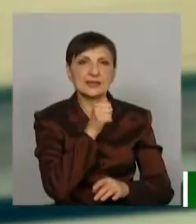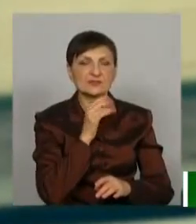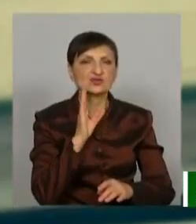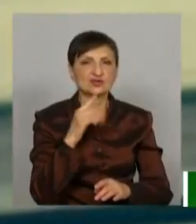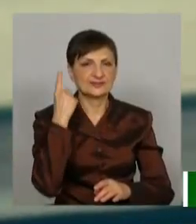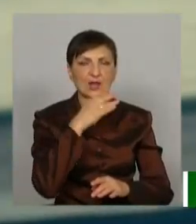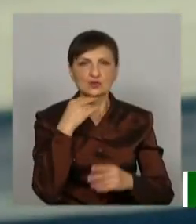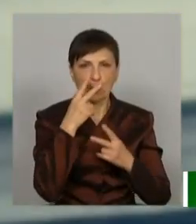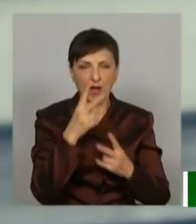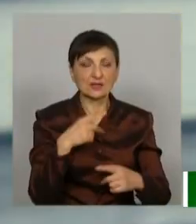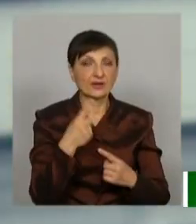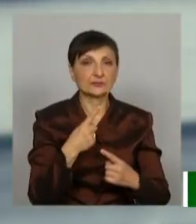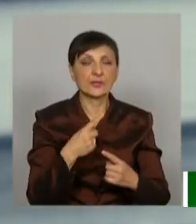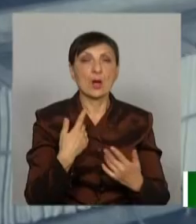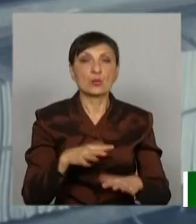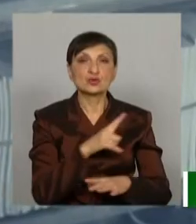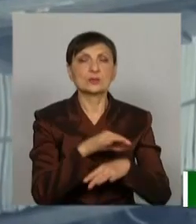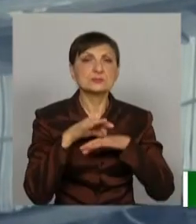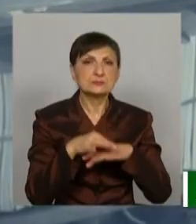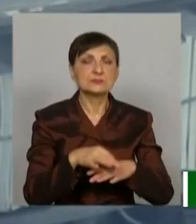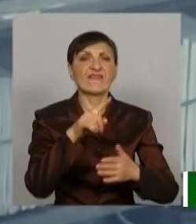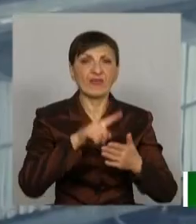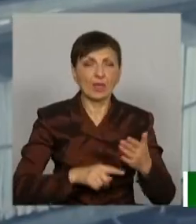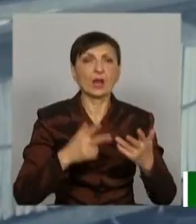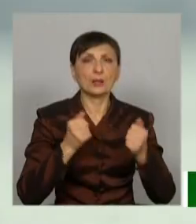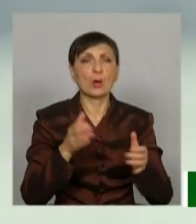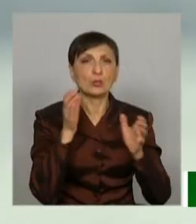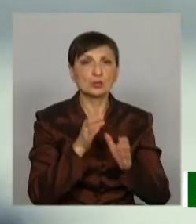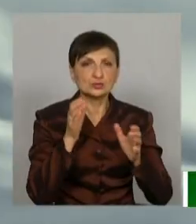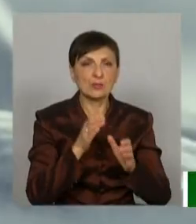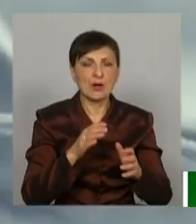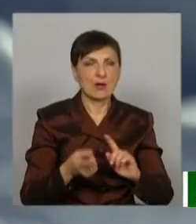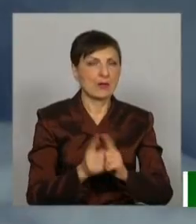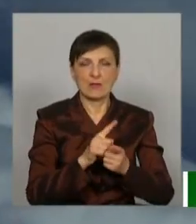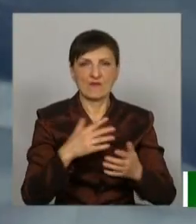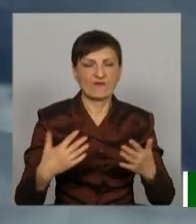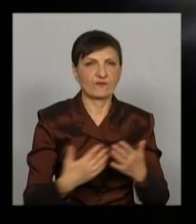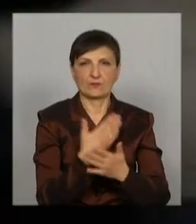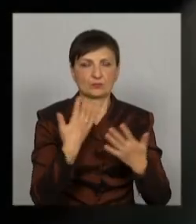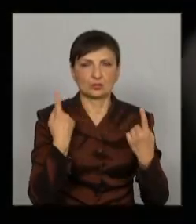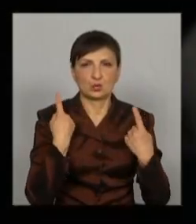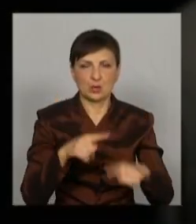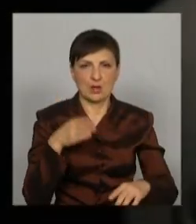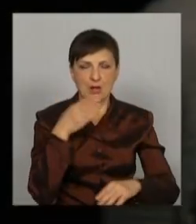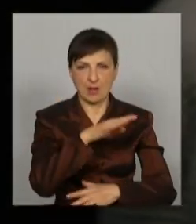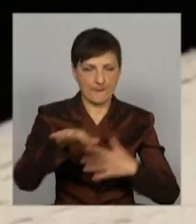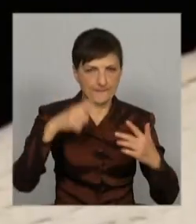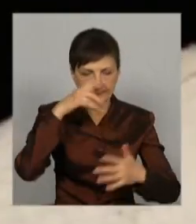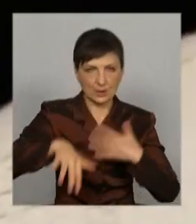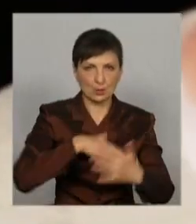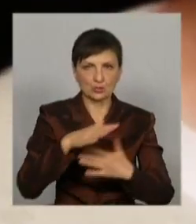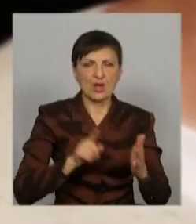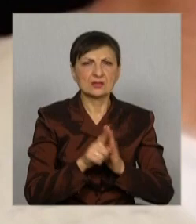поведала что казалось бы следовавший по пути истины и и любимый человек в миг заблудился а псевдо убеждениях с тех пор он начал